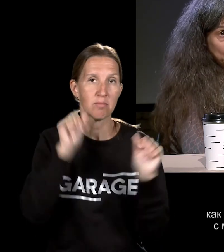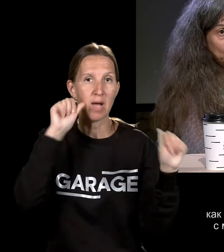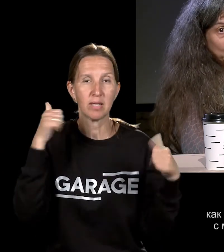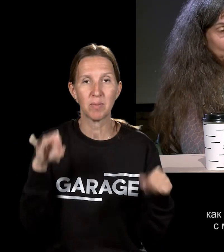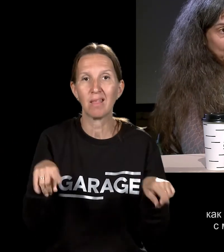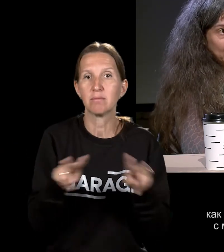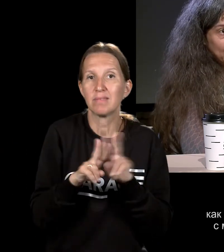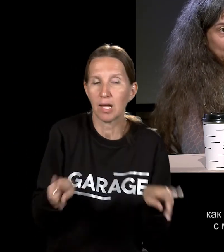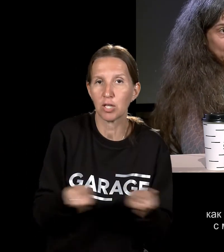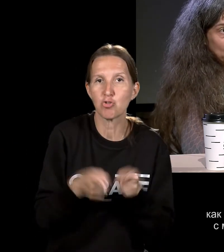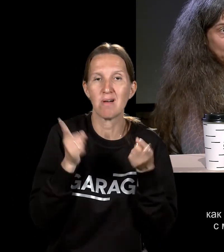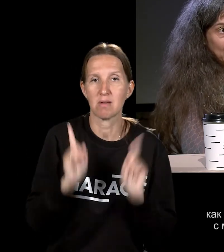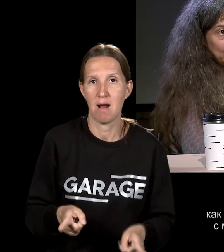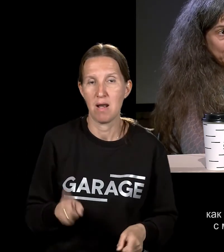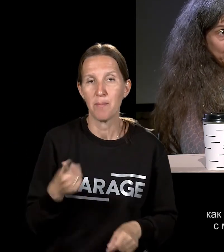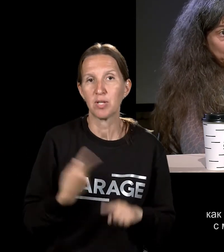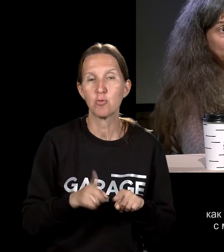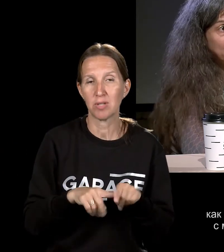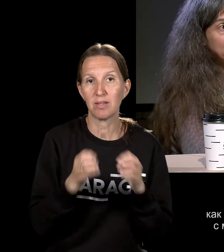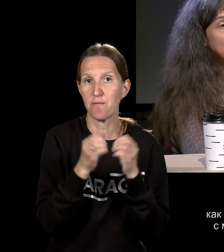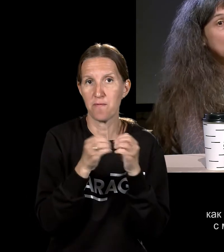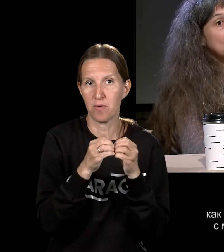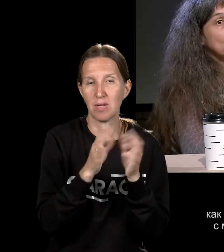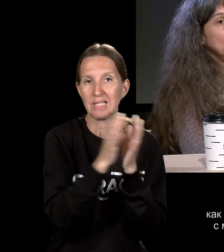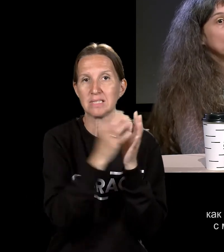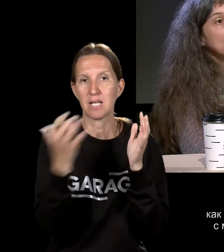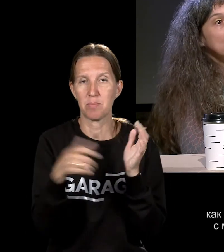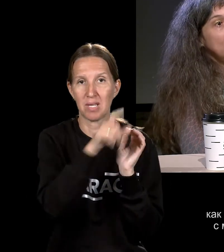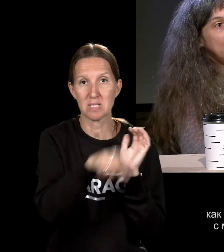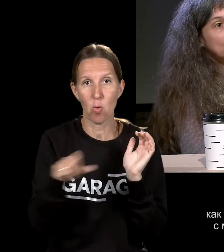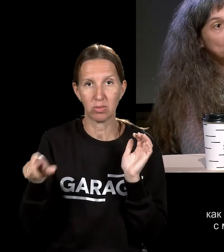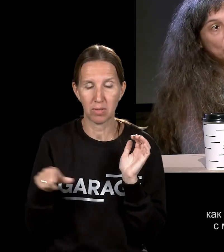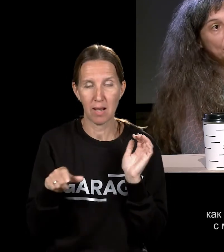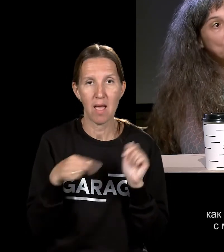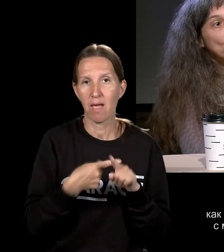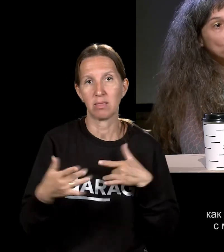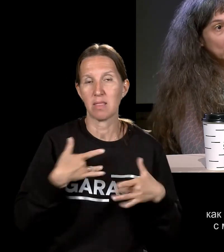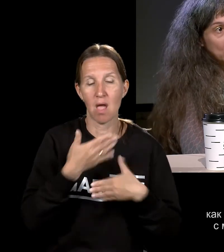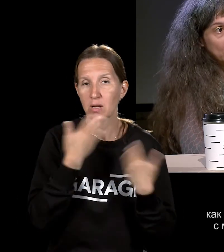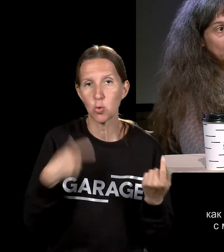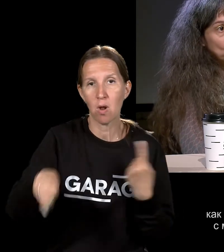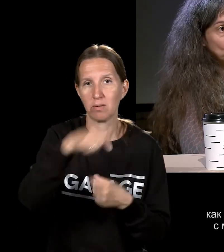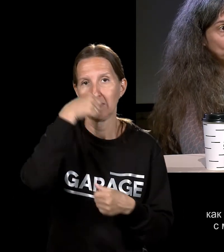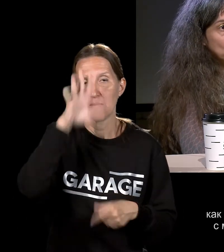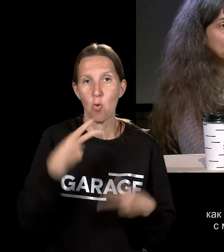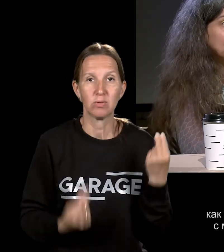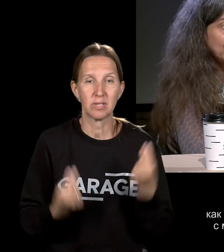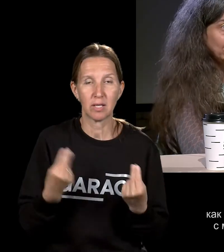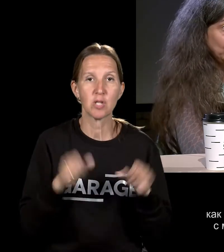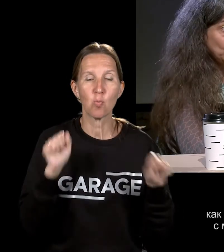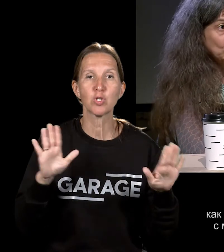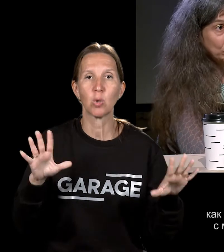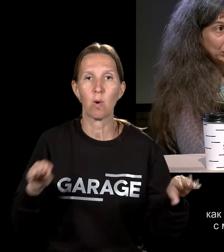персонажи, потому что это те же самые слепки с моделей, которые именно модели, а актеры. Они не могут играть, их можно только